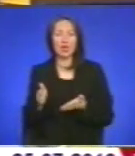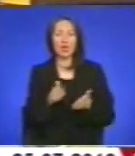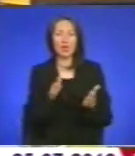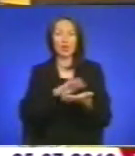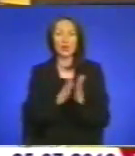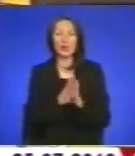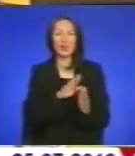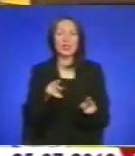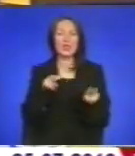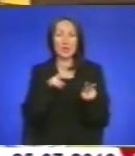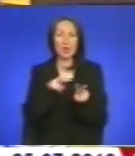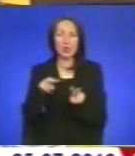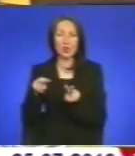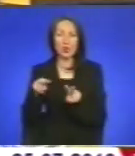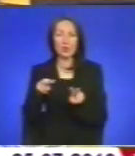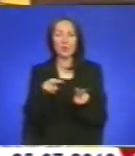за